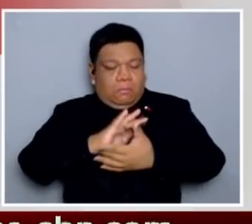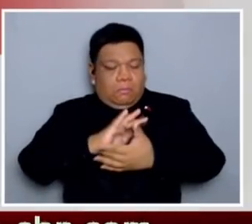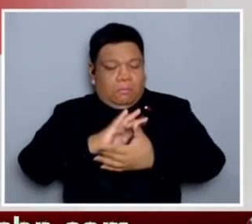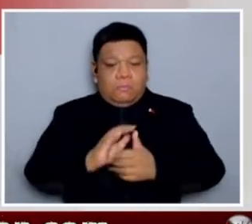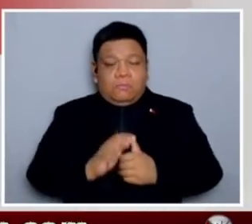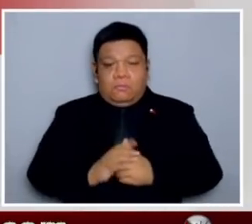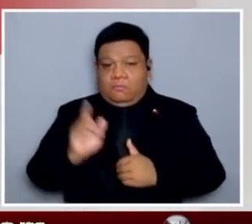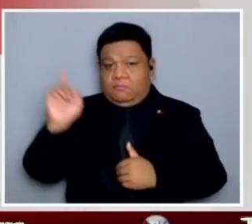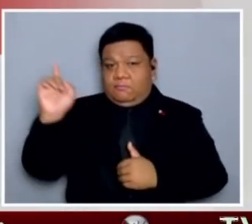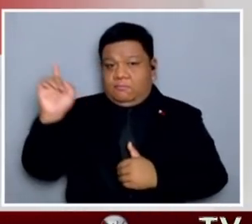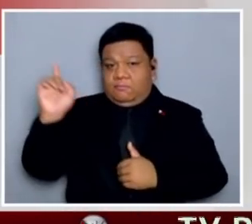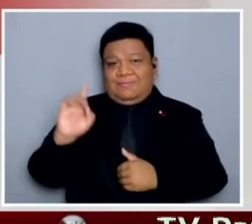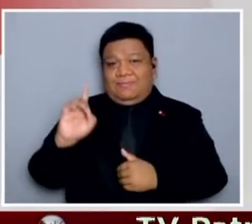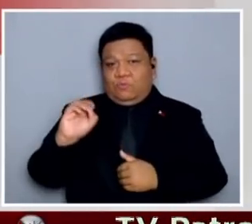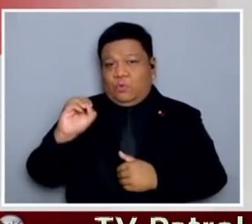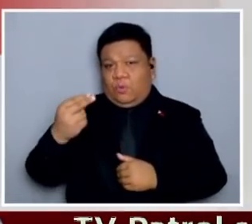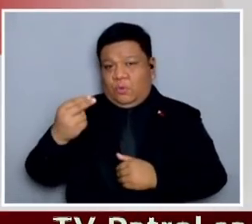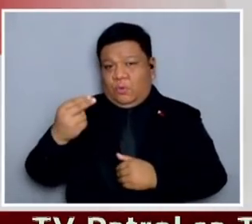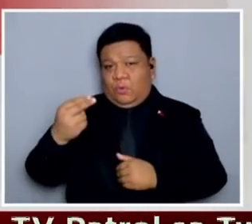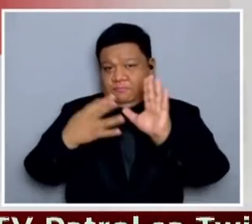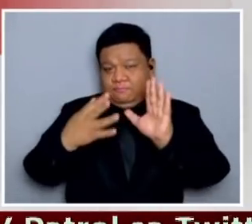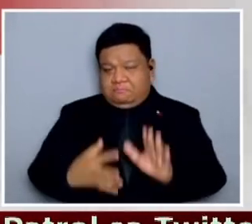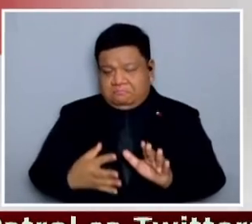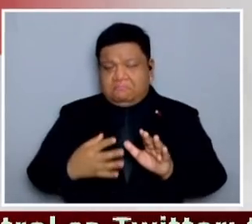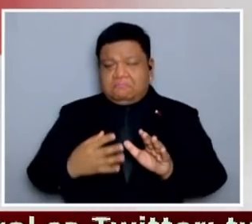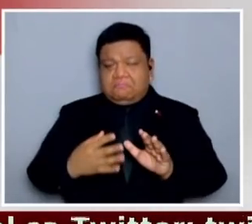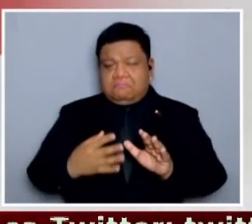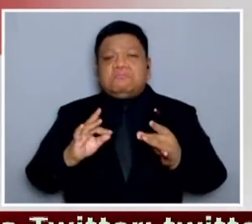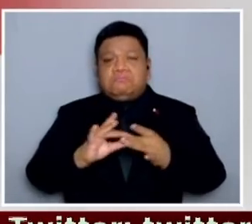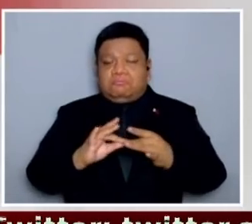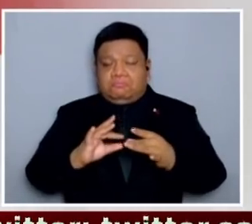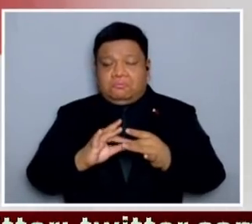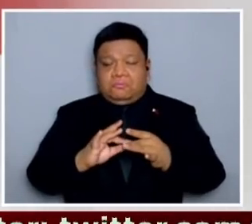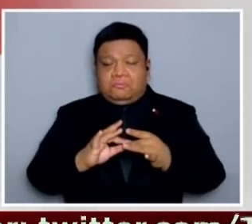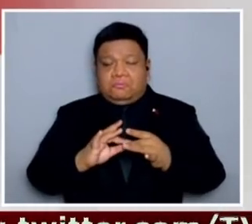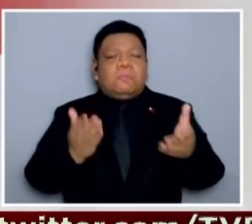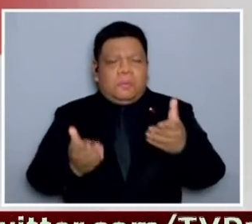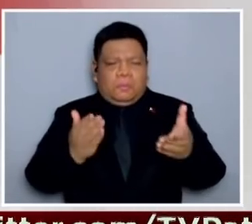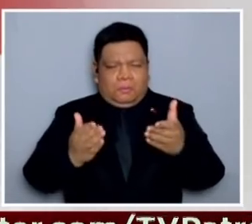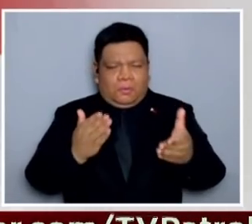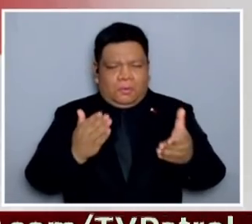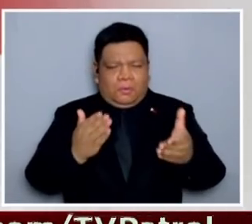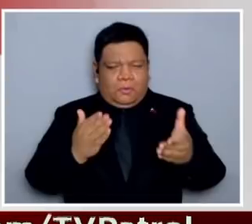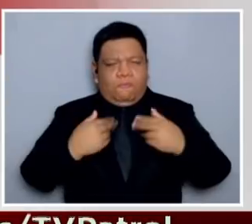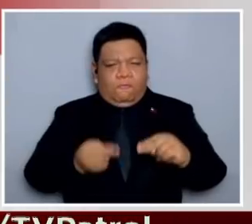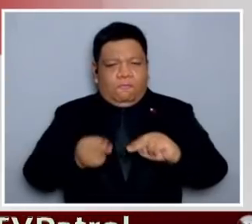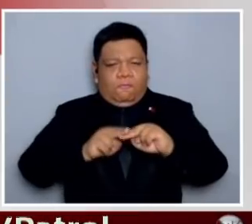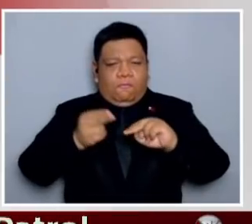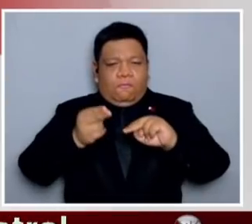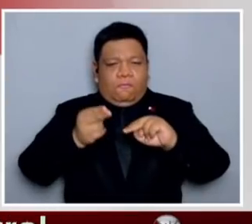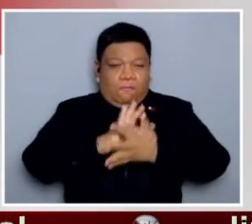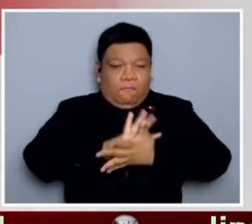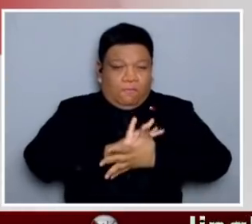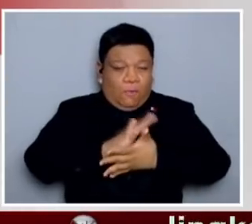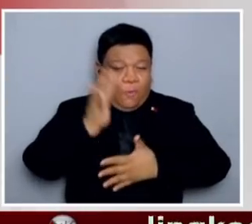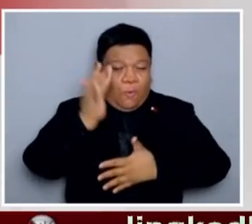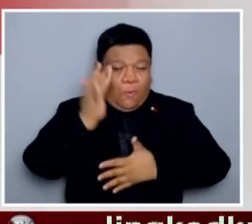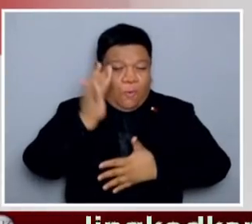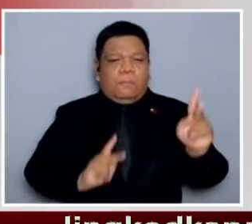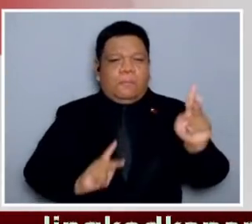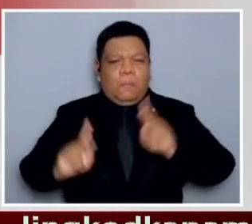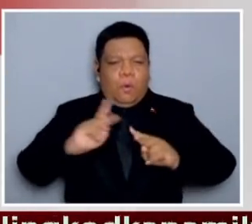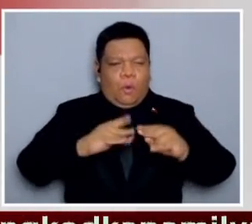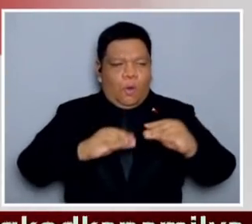inaasahan talagang tataas ang bilang ng mga kaso ngayon dahil sa mas mataas ng mobility ng tao at hindi pagsunod ng ilan